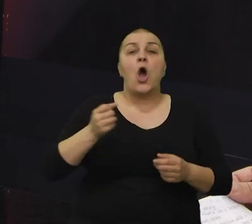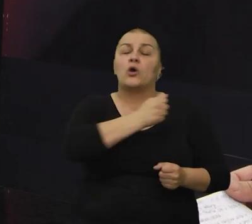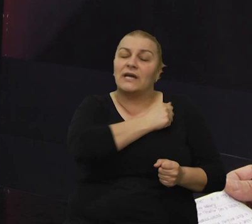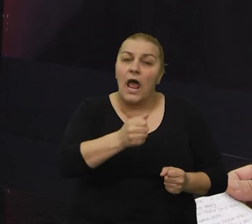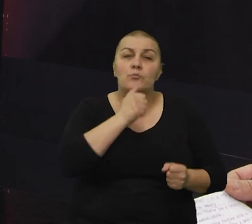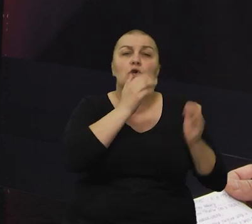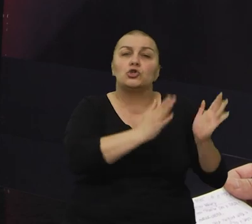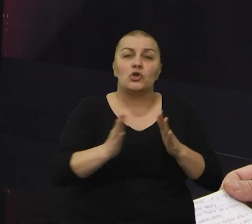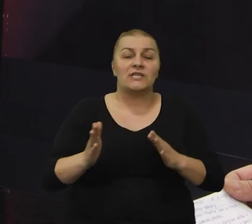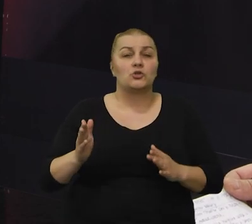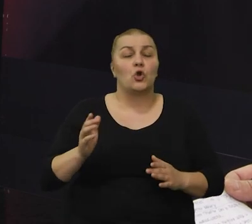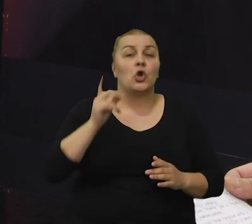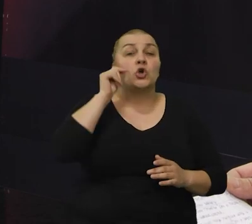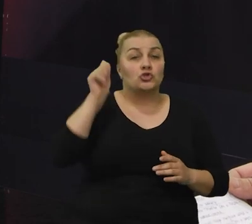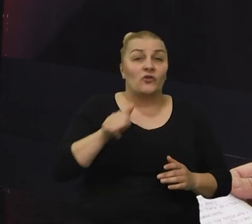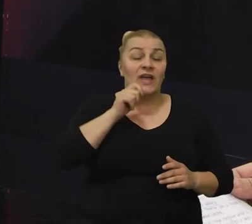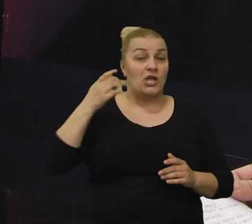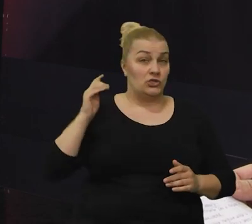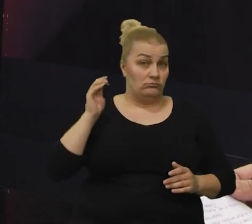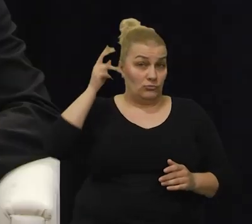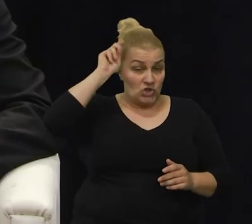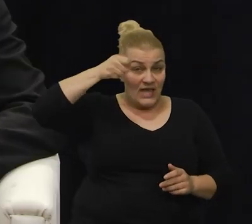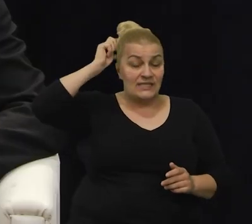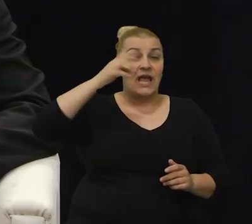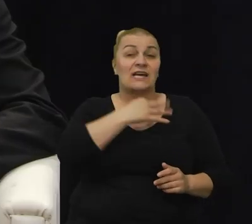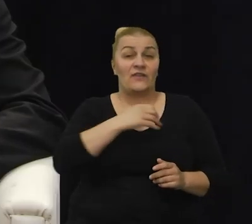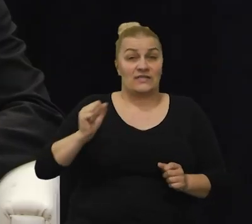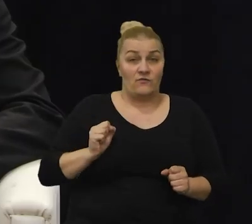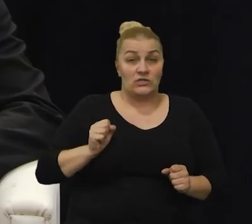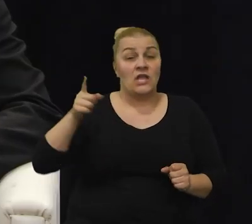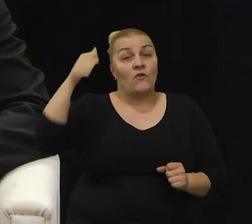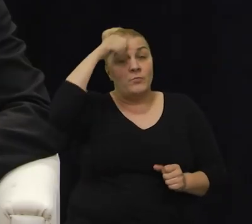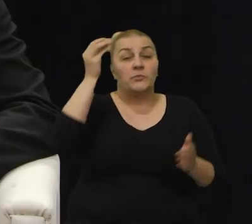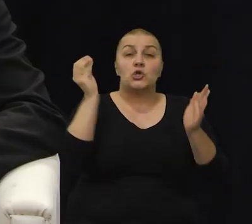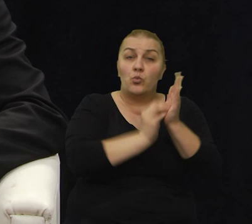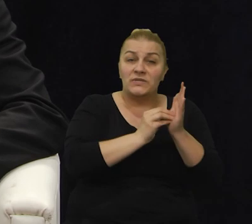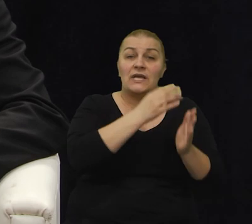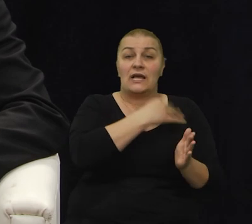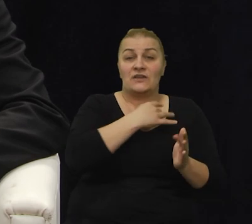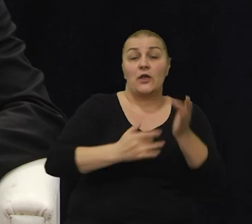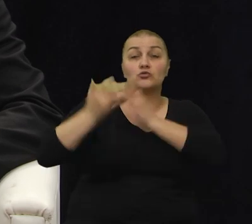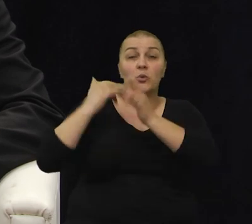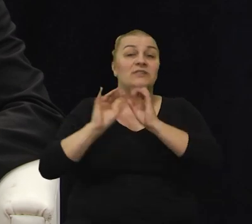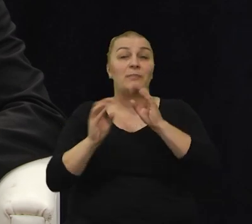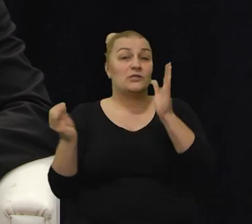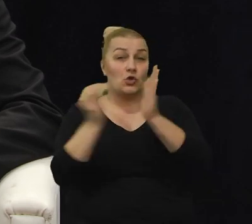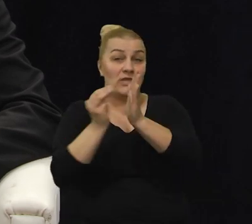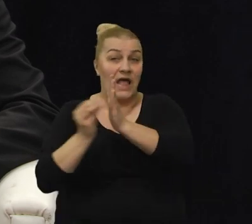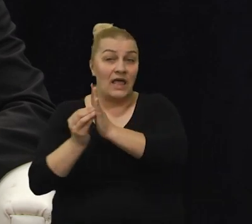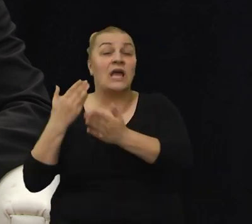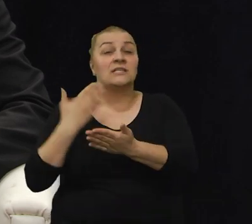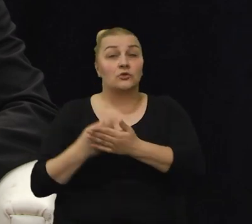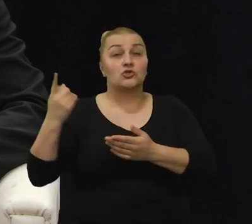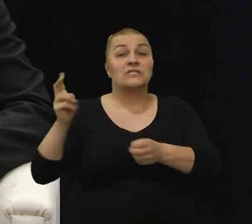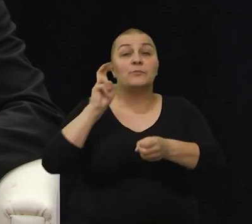i dosljednog čovjeka i časnika hrvatske vojske. Tvoje ime bit će upisano u povijest Hrvatske bez ikakvih dodataka, jer si